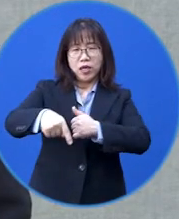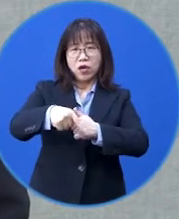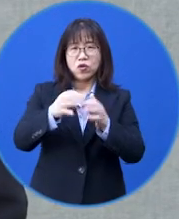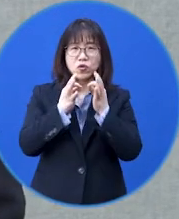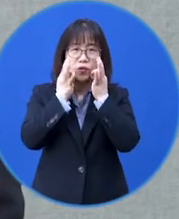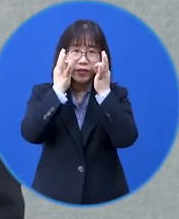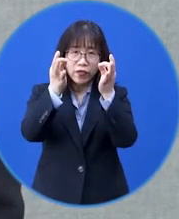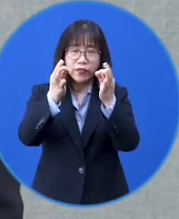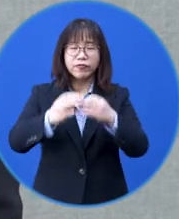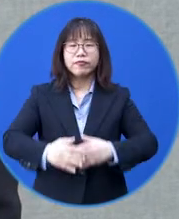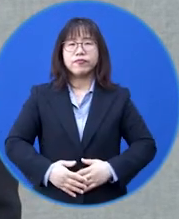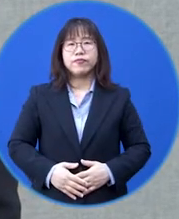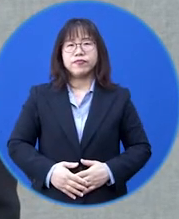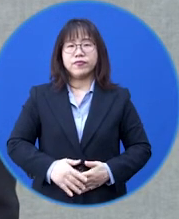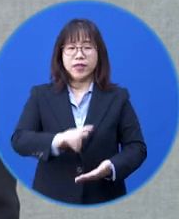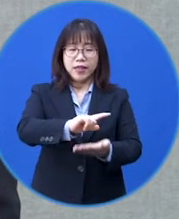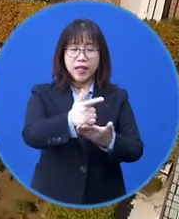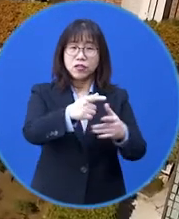위해 최선을 다하겠습니다.